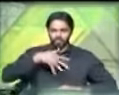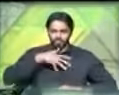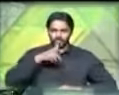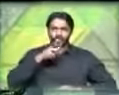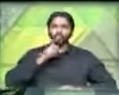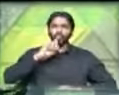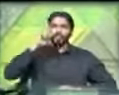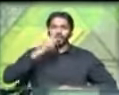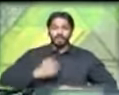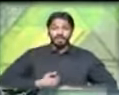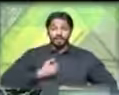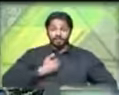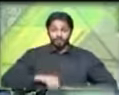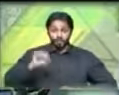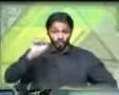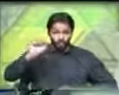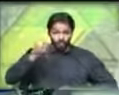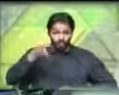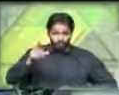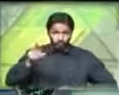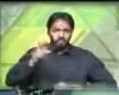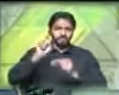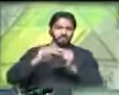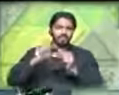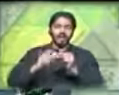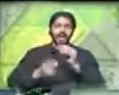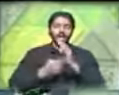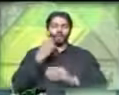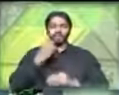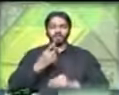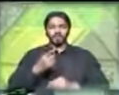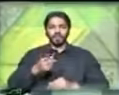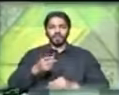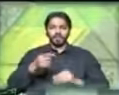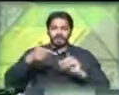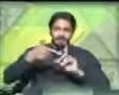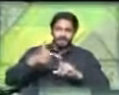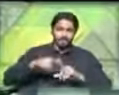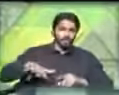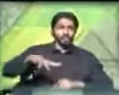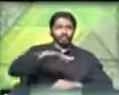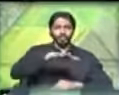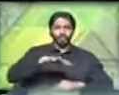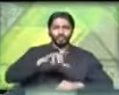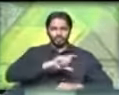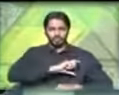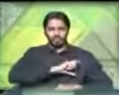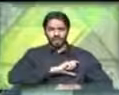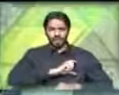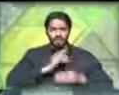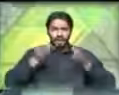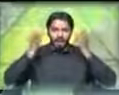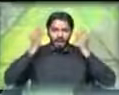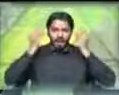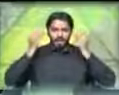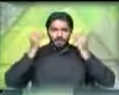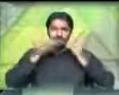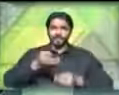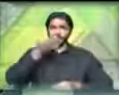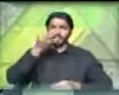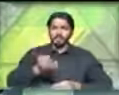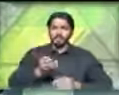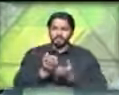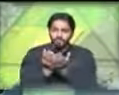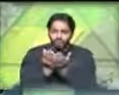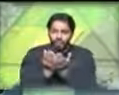العلم والدعاة الصغار إلى الله عز وجل، أن نتجرد وأن ننكسر بين